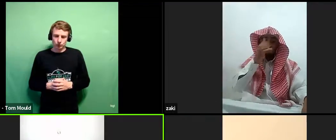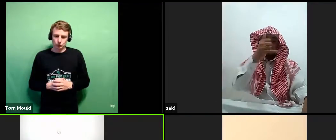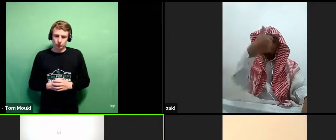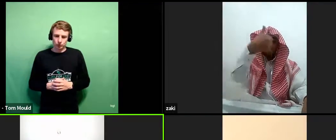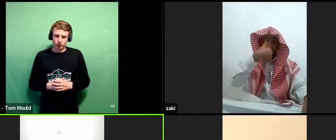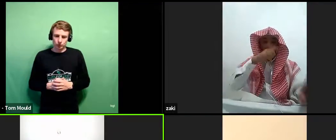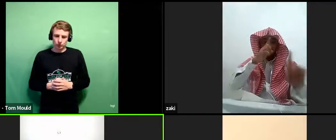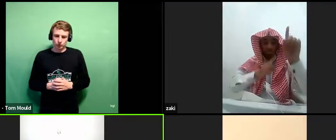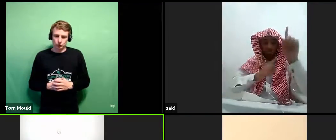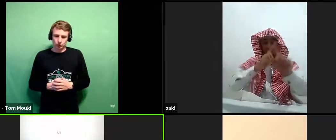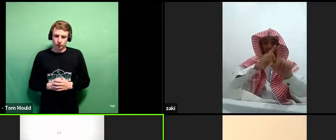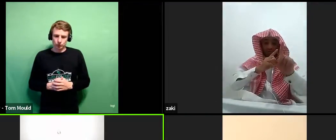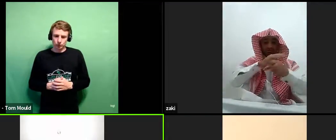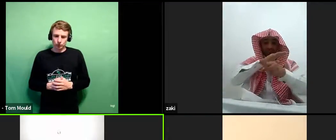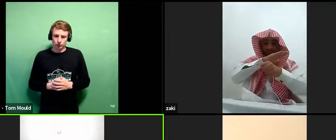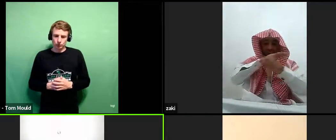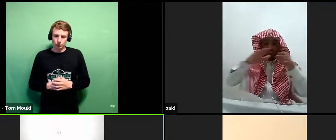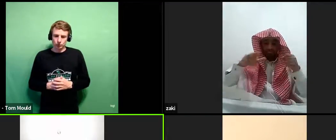لَعَلَّكُمْ